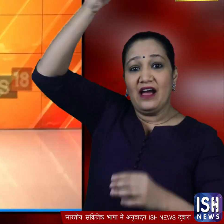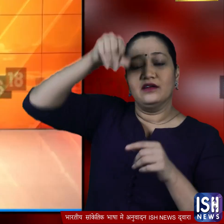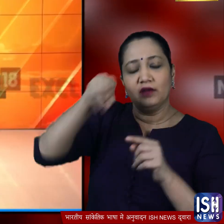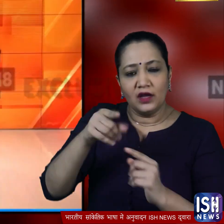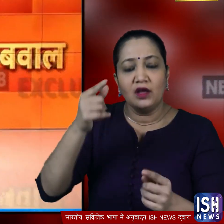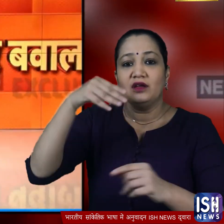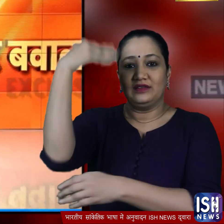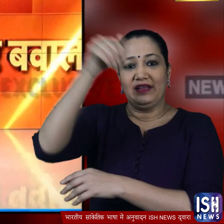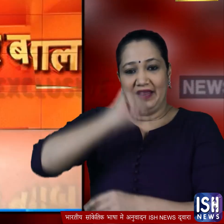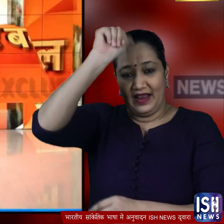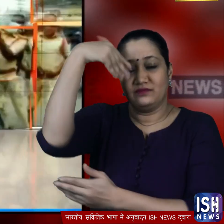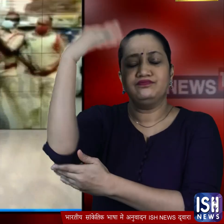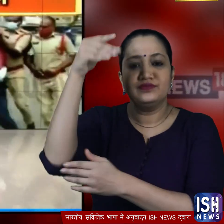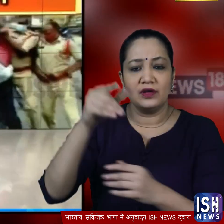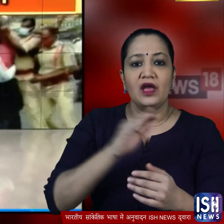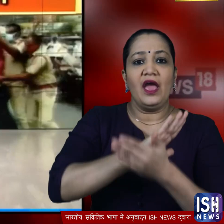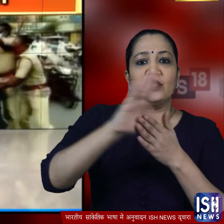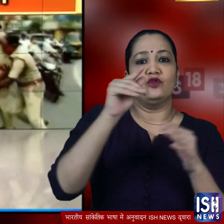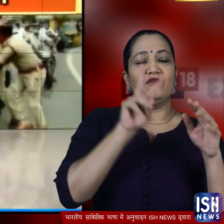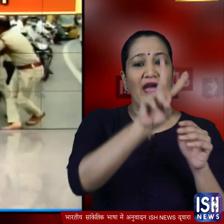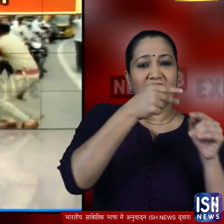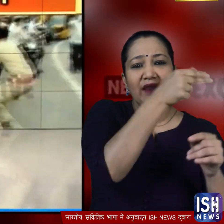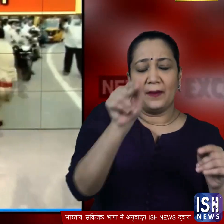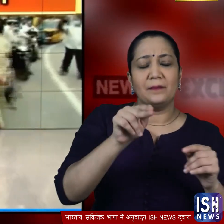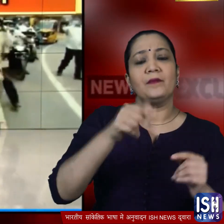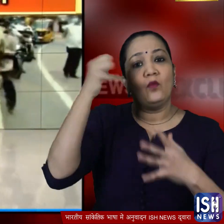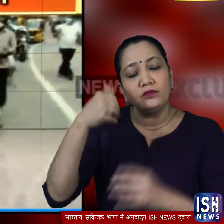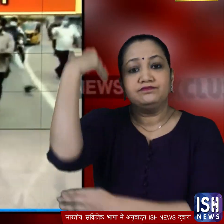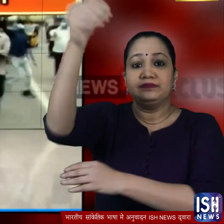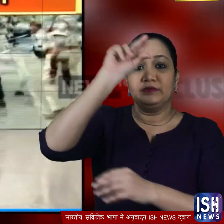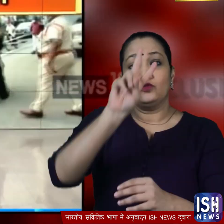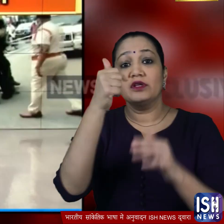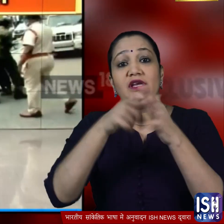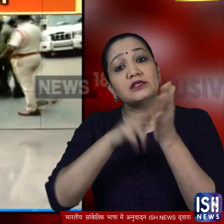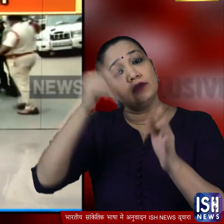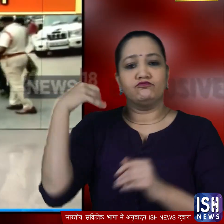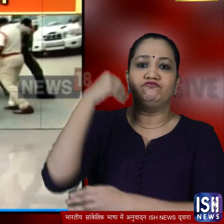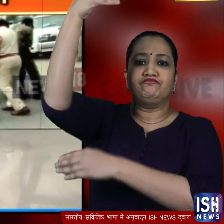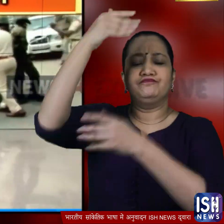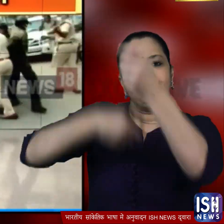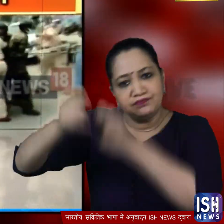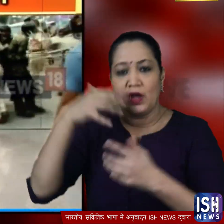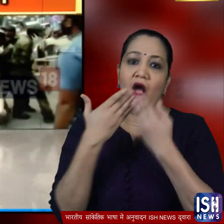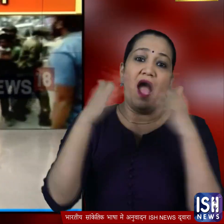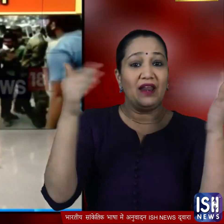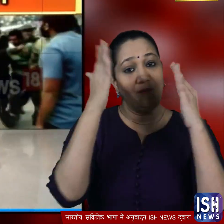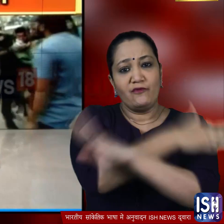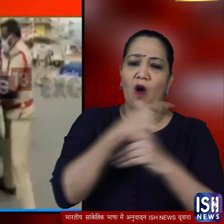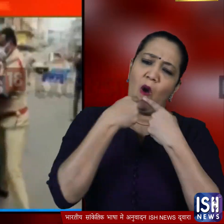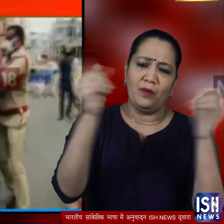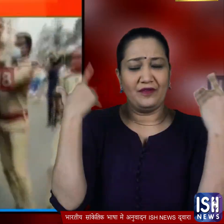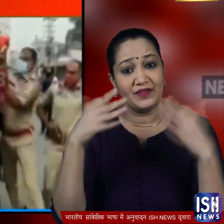तिरंगा फहराने के मुद्दे पर खूब बवाल हुआ। हिंदू वाहिनी नाम के संगठन ने इस टावर पर गणतंत्र दिवस के दिन तिरंगा फहराने का ऐलान किया